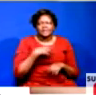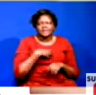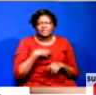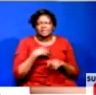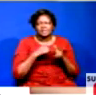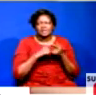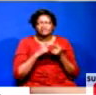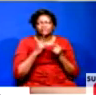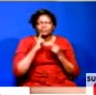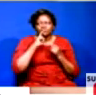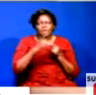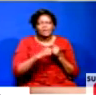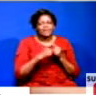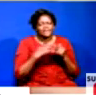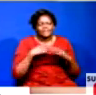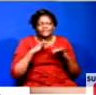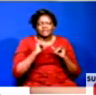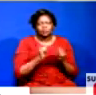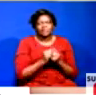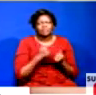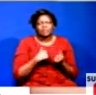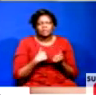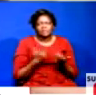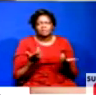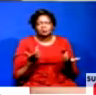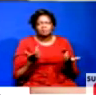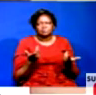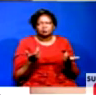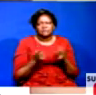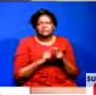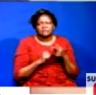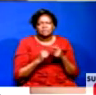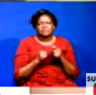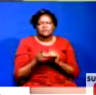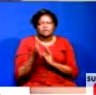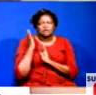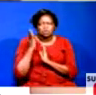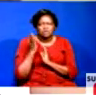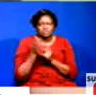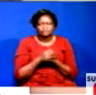askari 100 kukaa na mimi, na askari wanahitajika kule